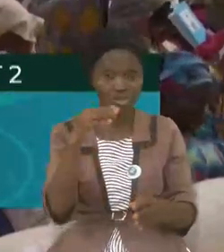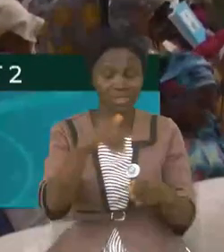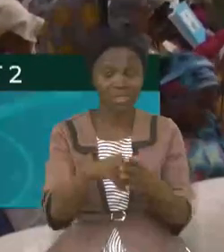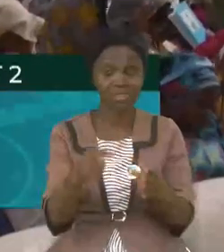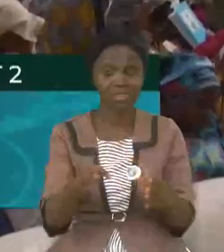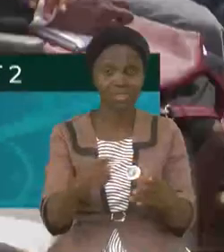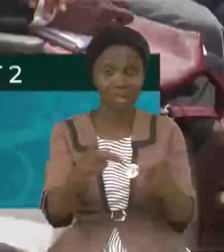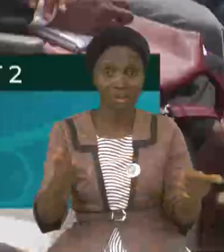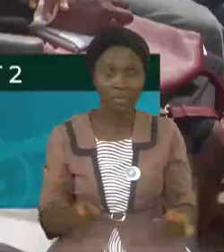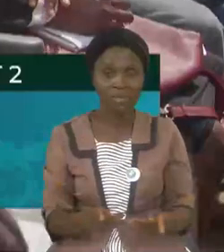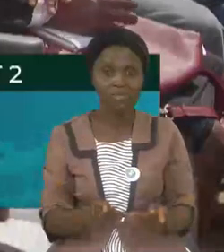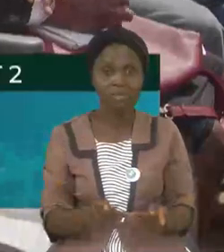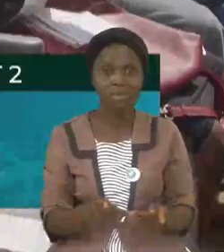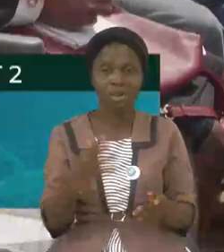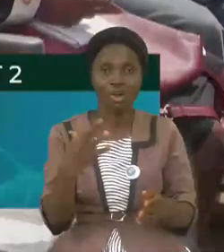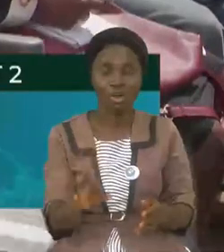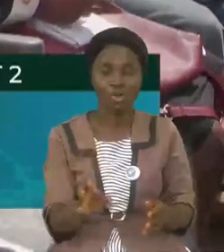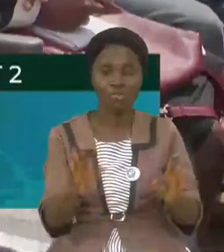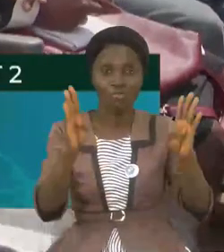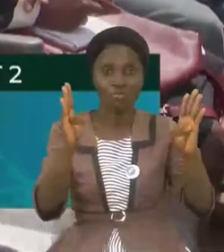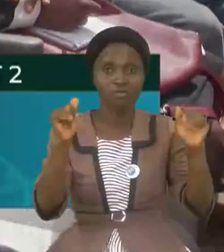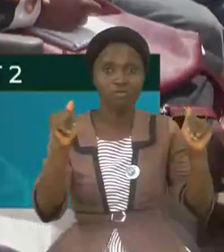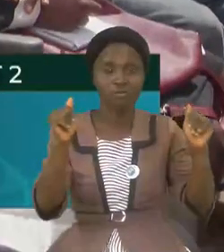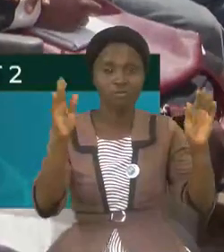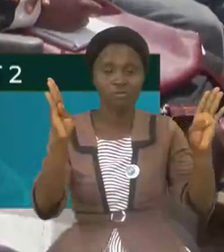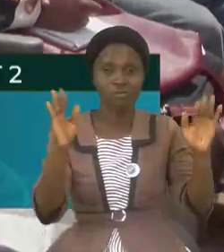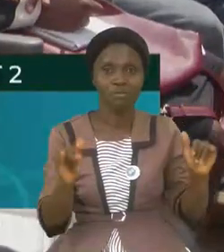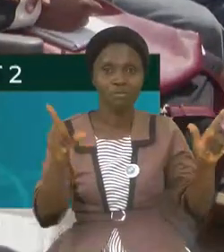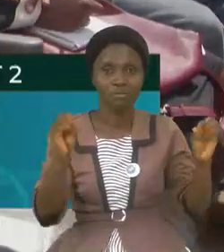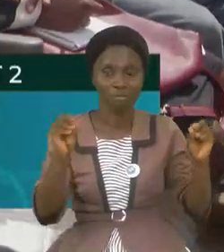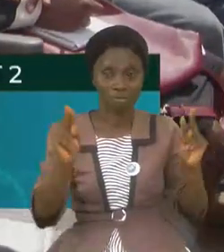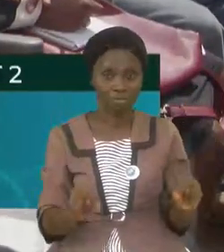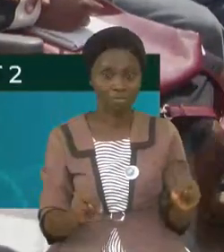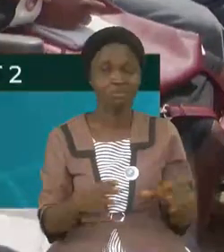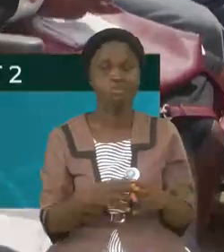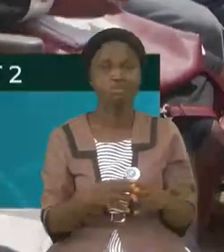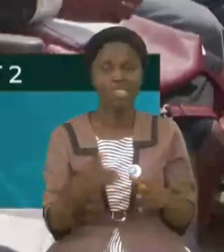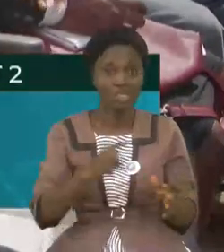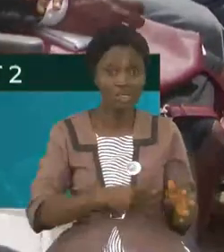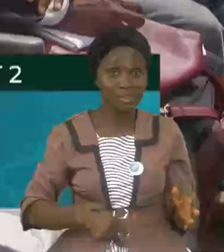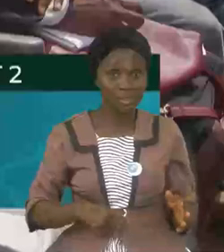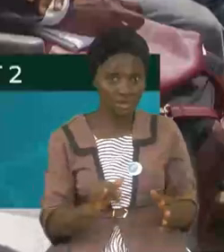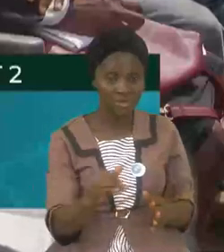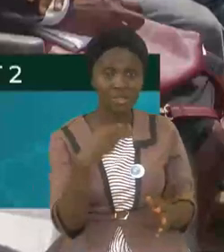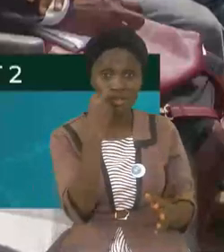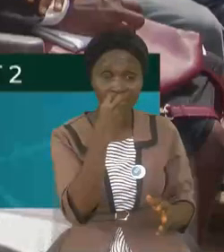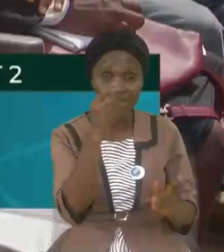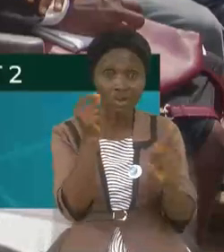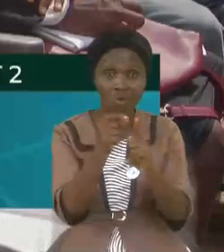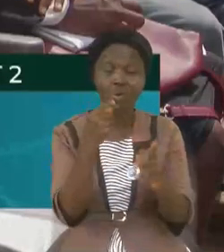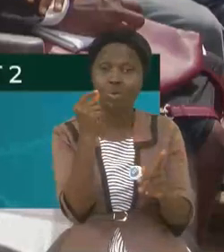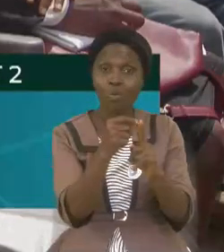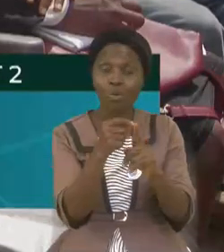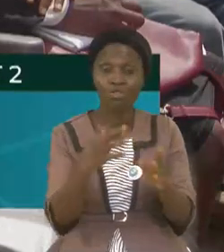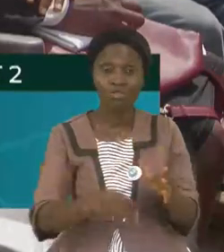12 mois, comme il se promenait dans le palais royal à Babylone, le verset 30 dit, le